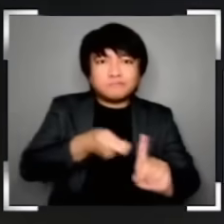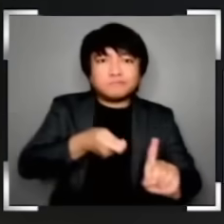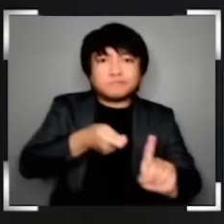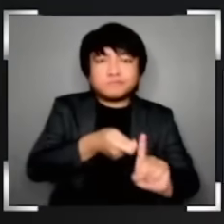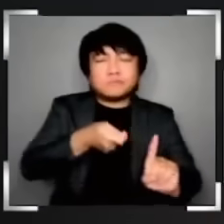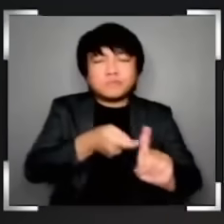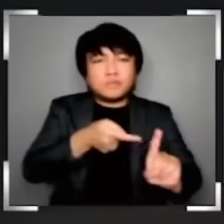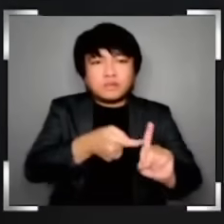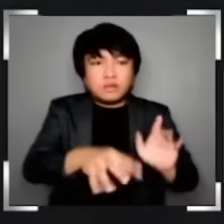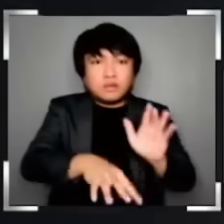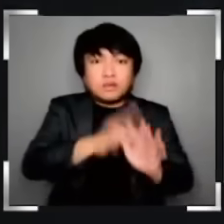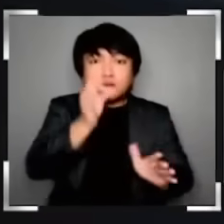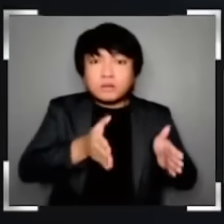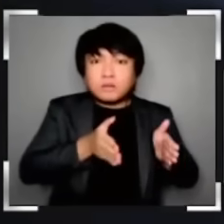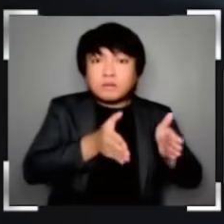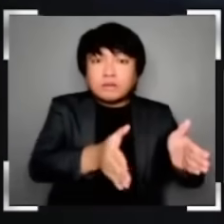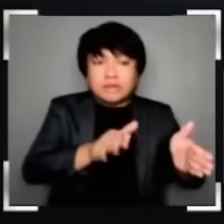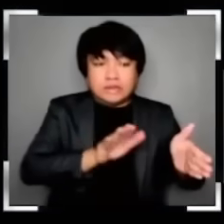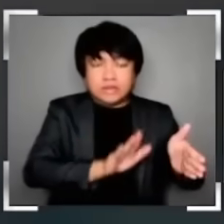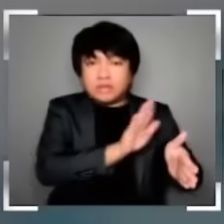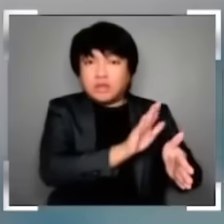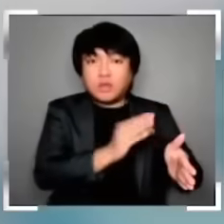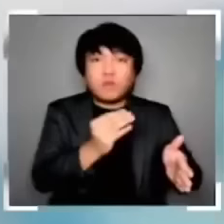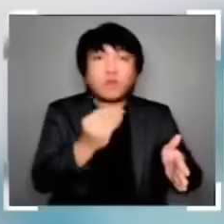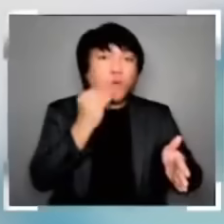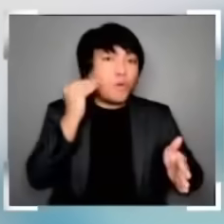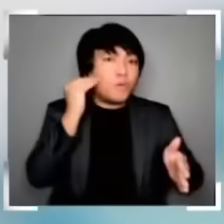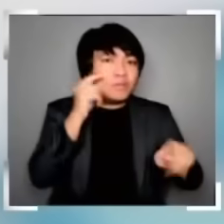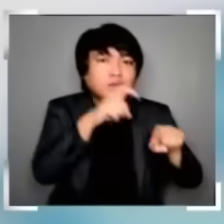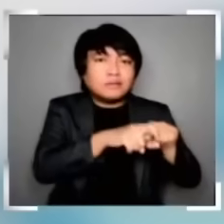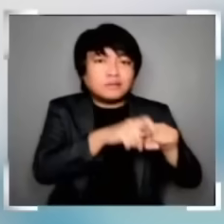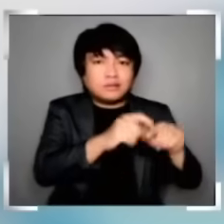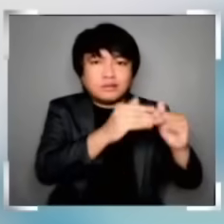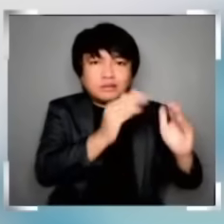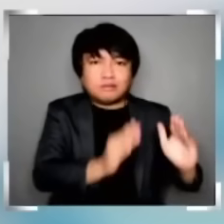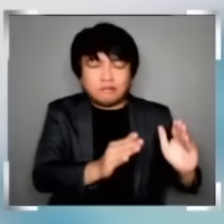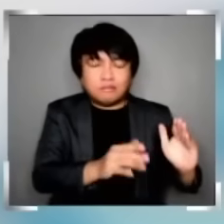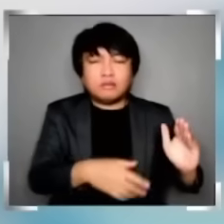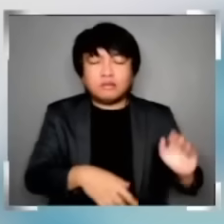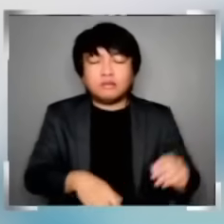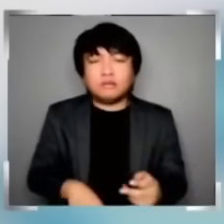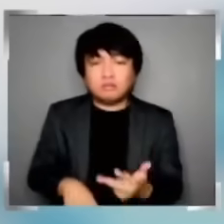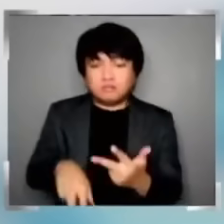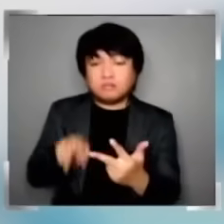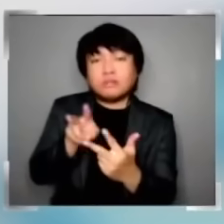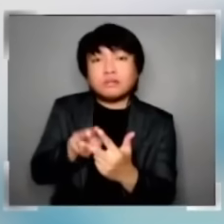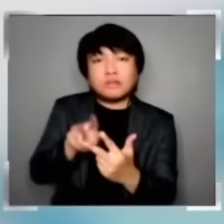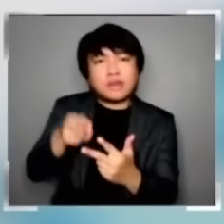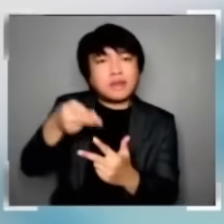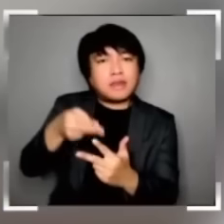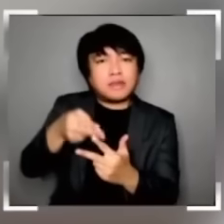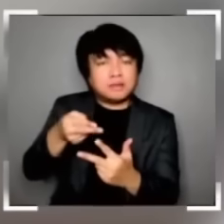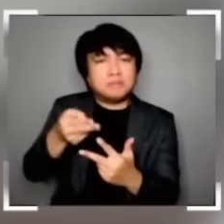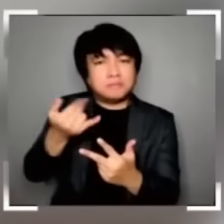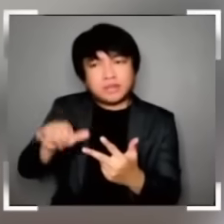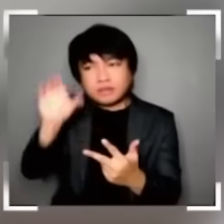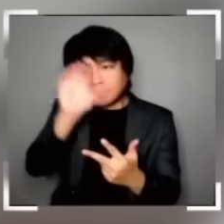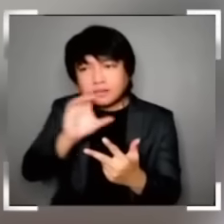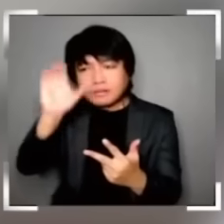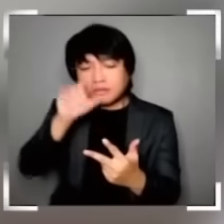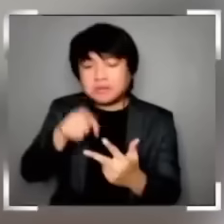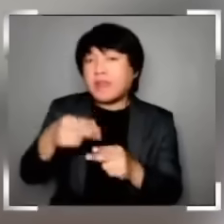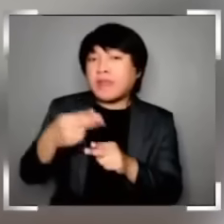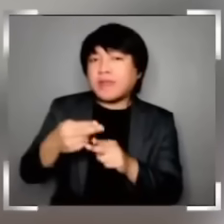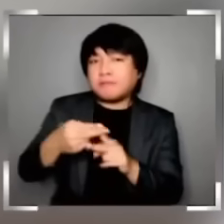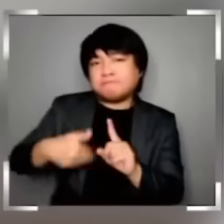kalsada malapit sa kanyang tinutuluyang boarding house. Di muna pinangalanan ang dalawa pang suspect habang patuloy silang tinutugis. Mahaharap ang